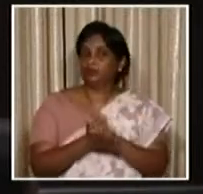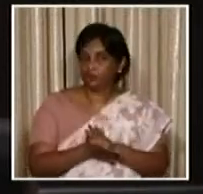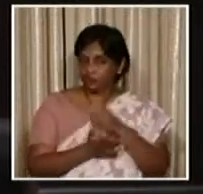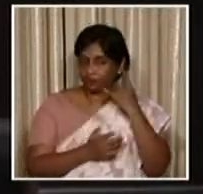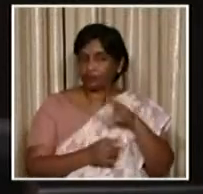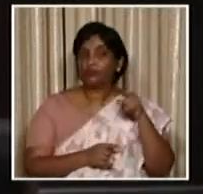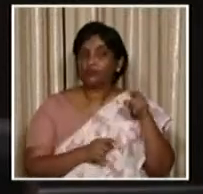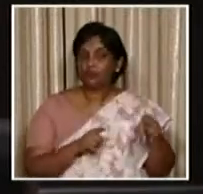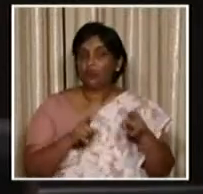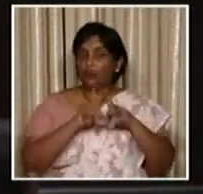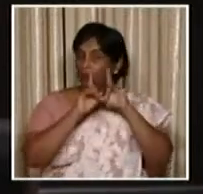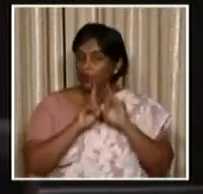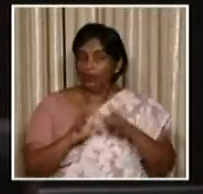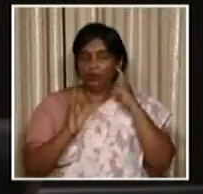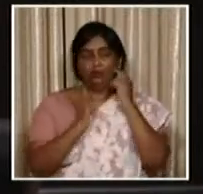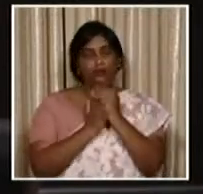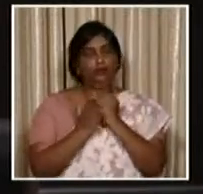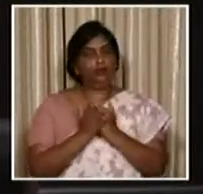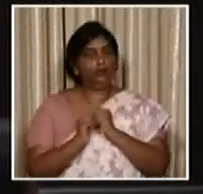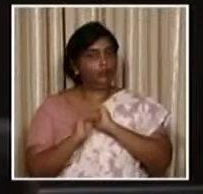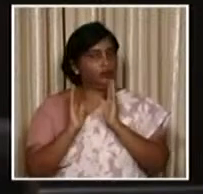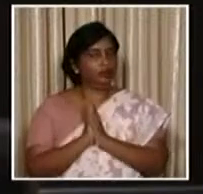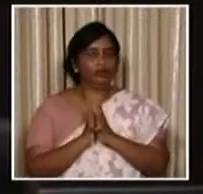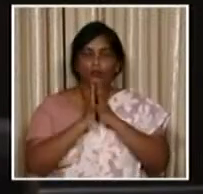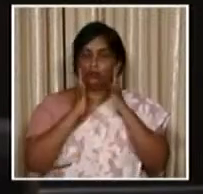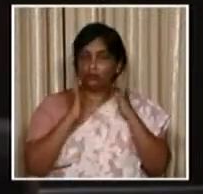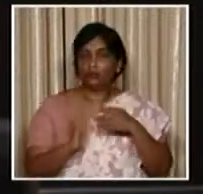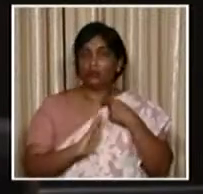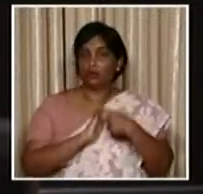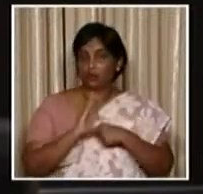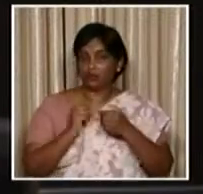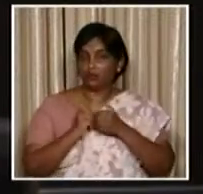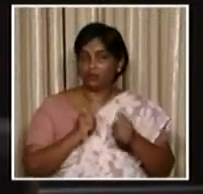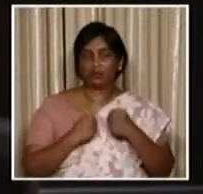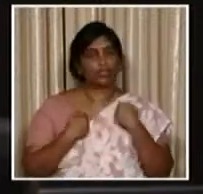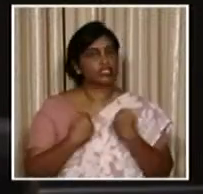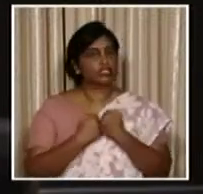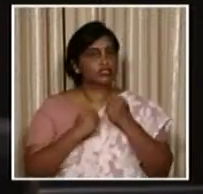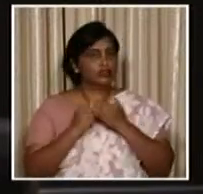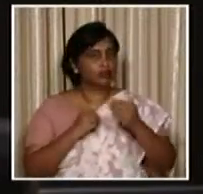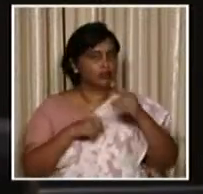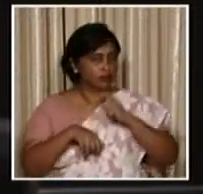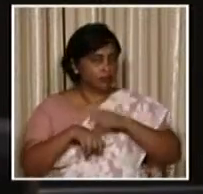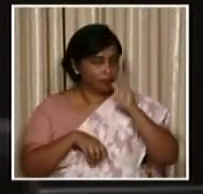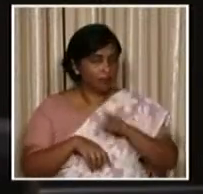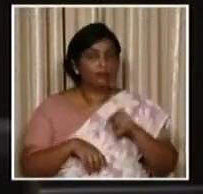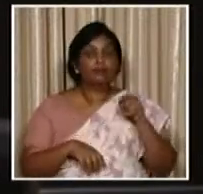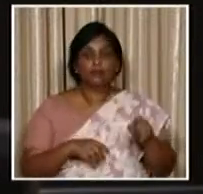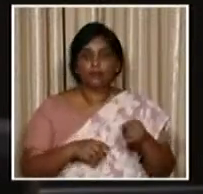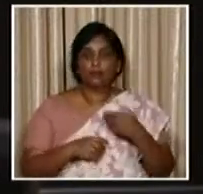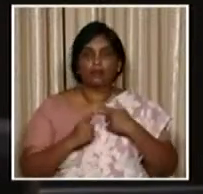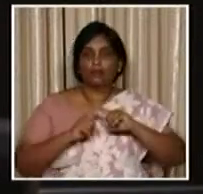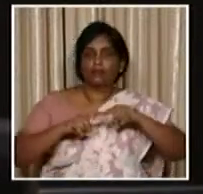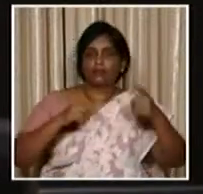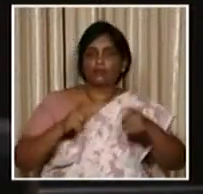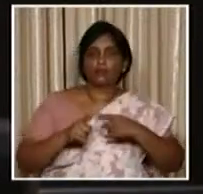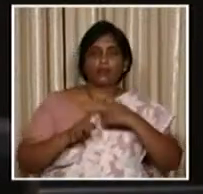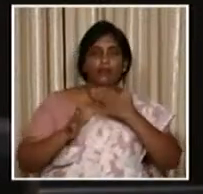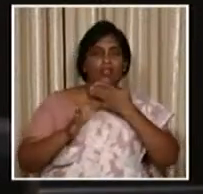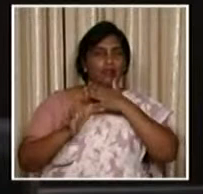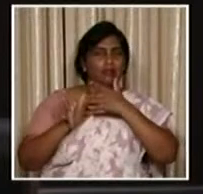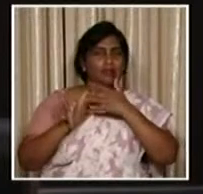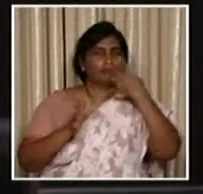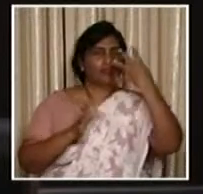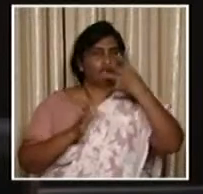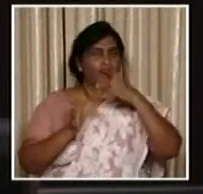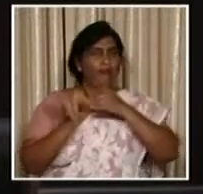නිසා ඒ නිසා මෙවැනි කරුණු කාරණා ගණනාවක් රට ඉදිරියේ අභියෝග බවට පත් වෙලා තියෙද්දී අපි කොහෙවත් නැති channel 4 එකක්